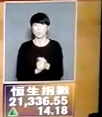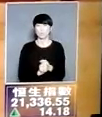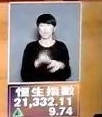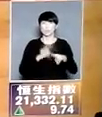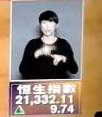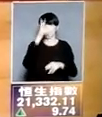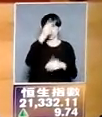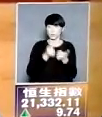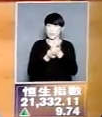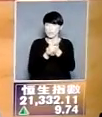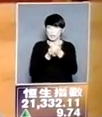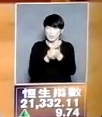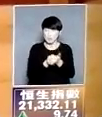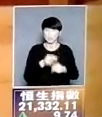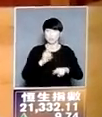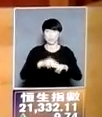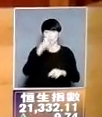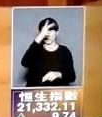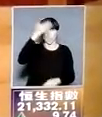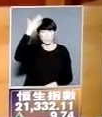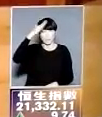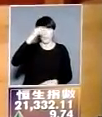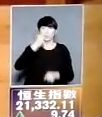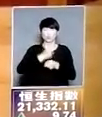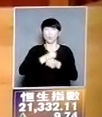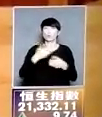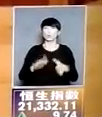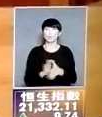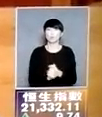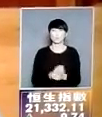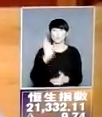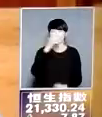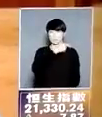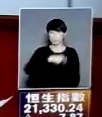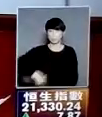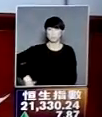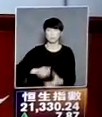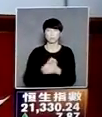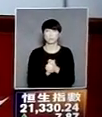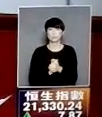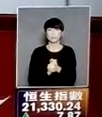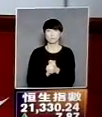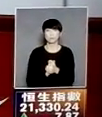地地方政府的理解，我们做了。请范国威议员，